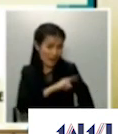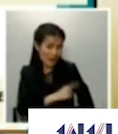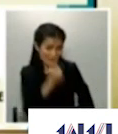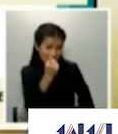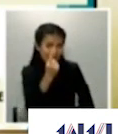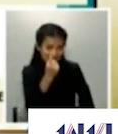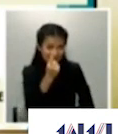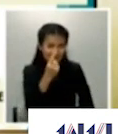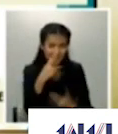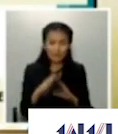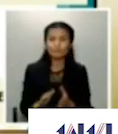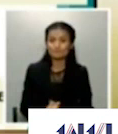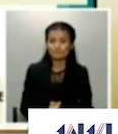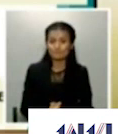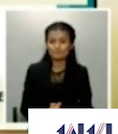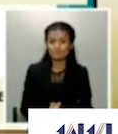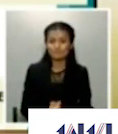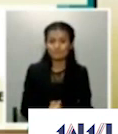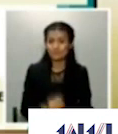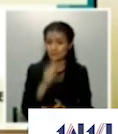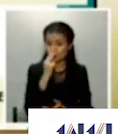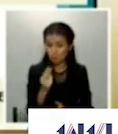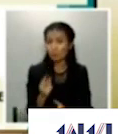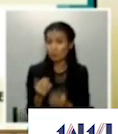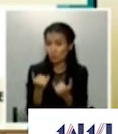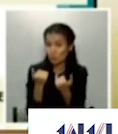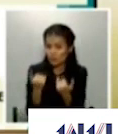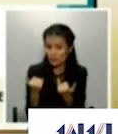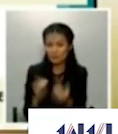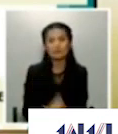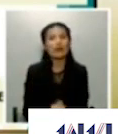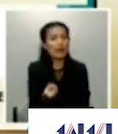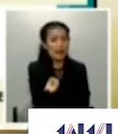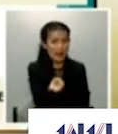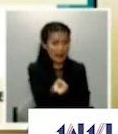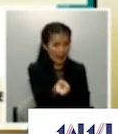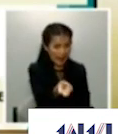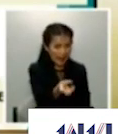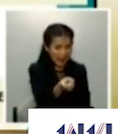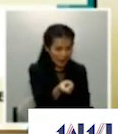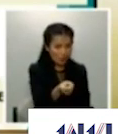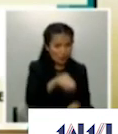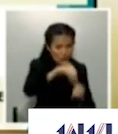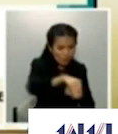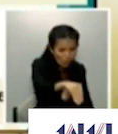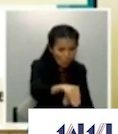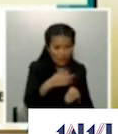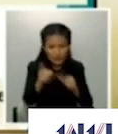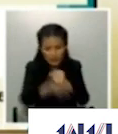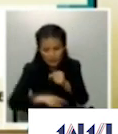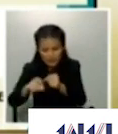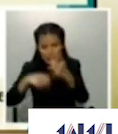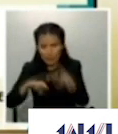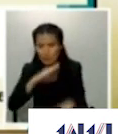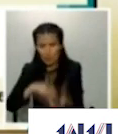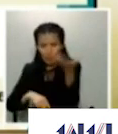ท่านสมาชิกผู้มีเกียรติผมจะเห็นภาพว่าวันนี้ผลิตแปรรูปการตลาดถ้าสามารถบริหารจัด